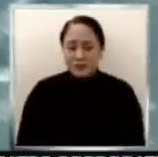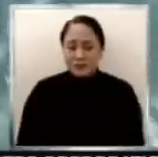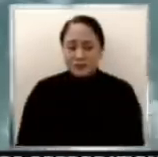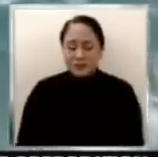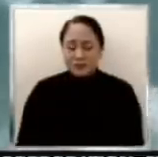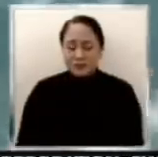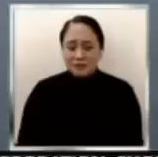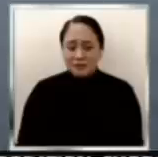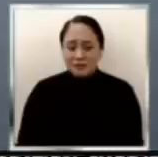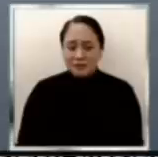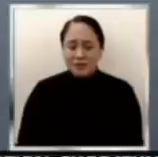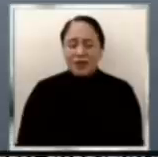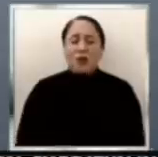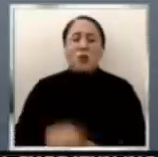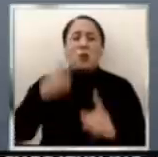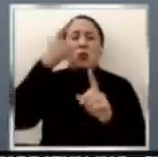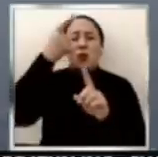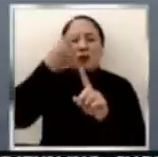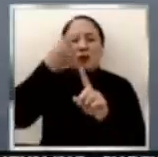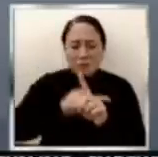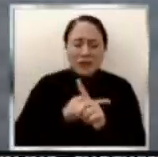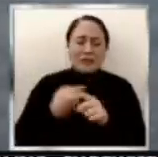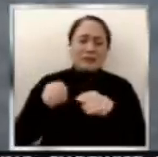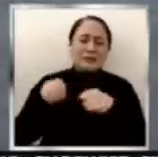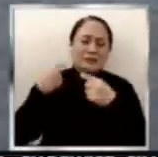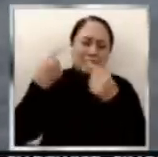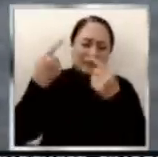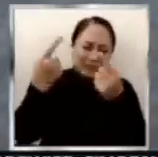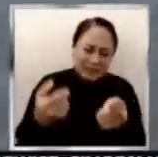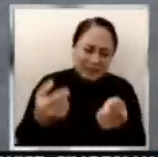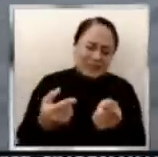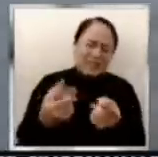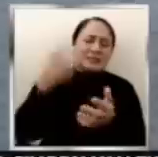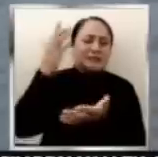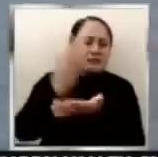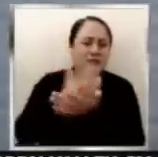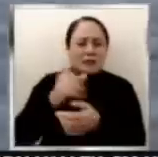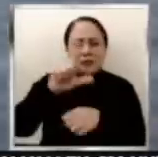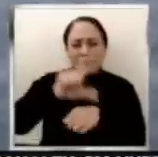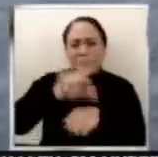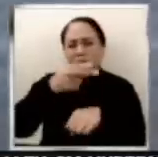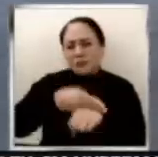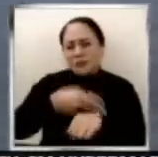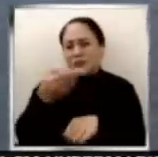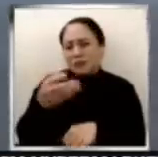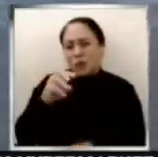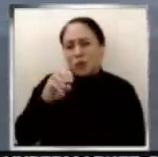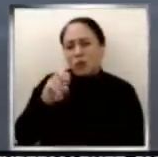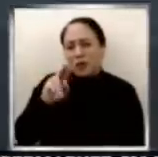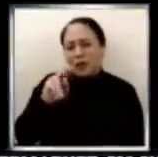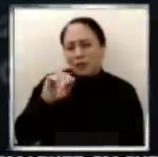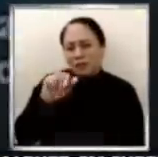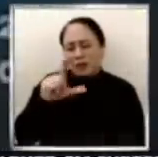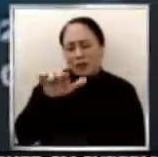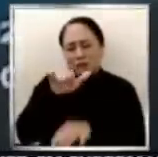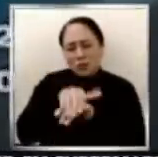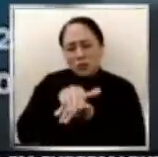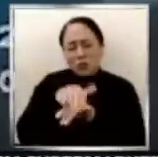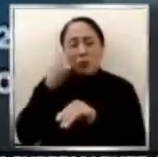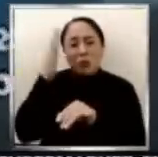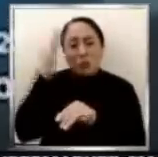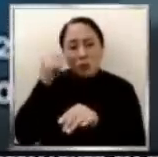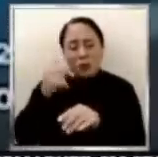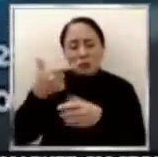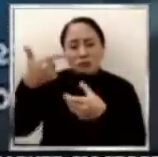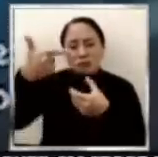Isang buwan mula nang mabulabog ang kabuhayan ng mga taga-Oriental Mindoro dahil sa pagtagas ng langis mula sa